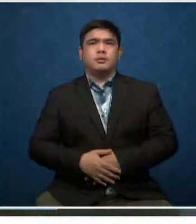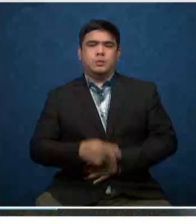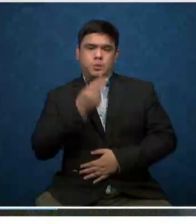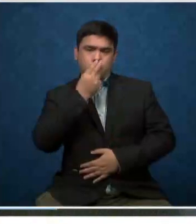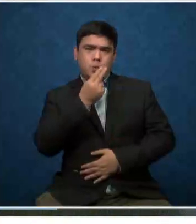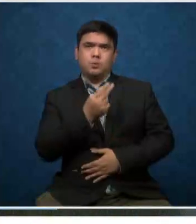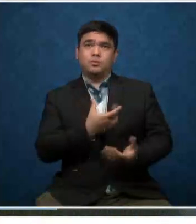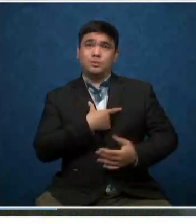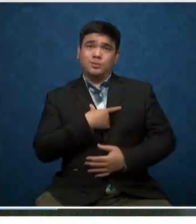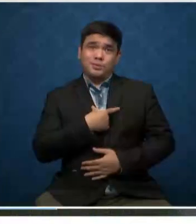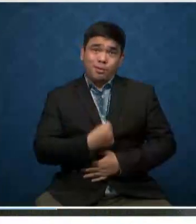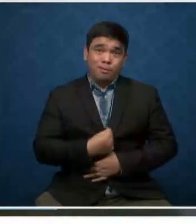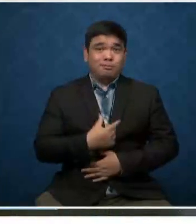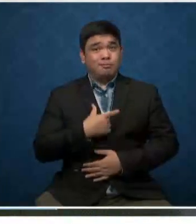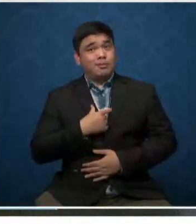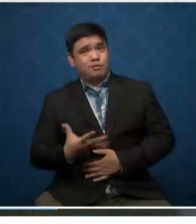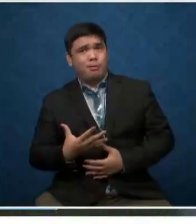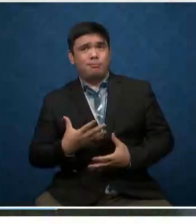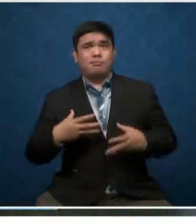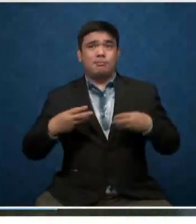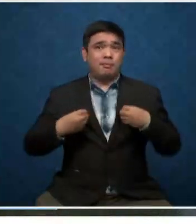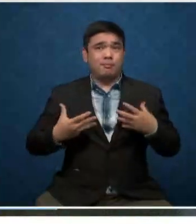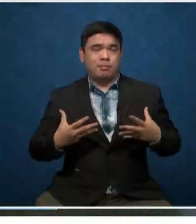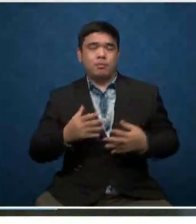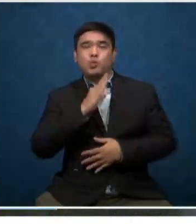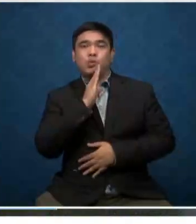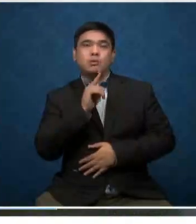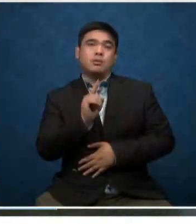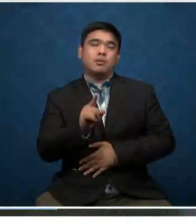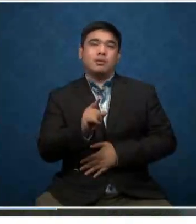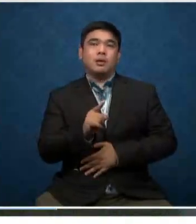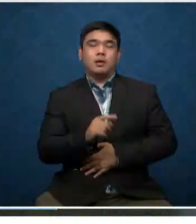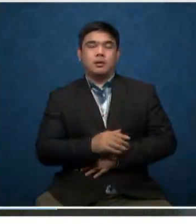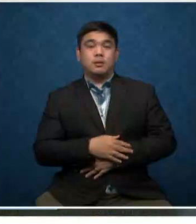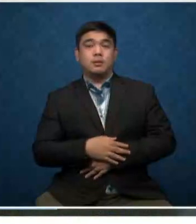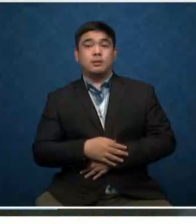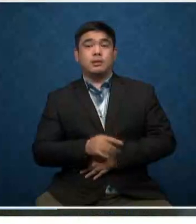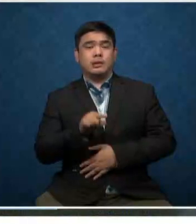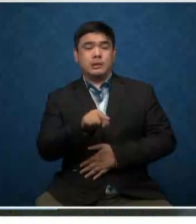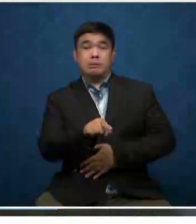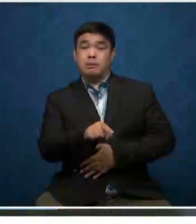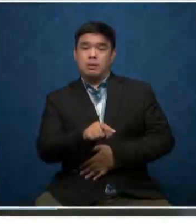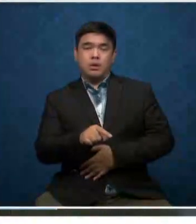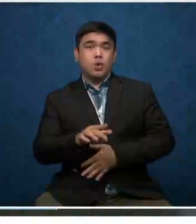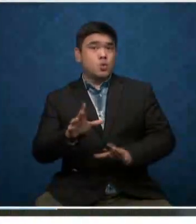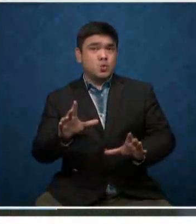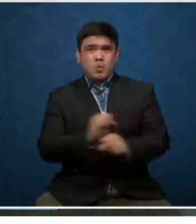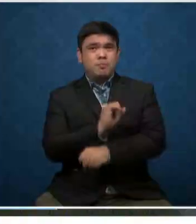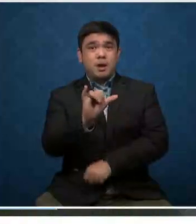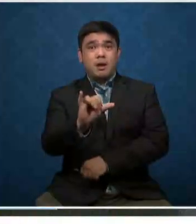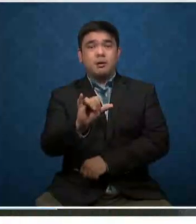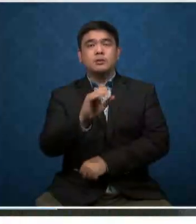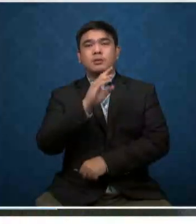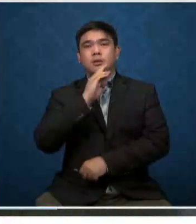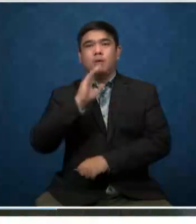หรือไม่เห็นชอบกับญาตินั้นแต่ว่าก็ไม่ได้เป็นการตัดสินว่าผลสุดท้ายเนี่ยจะเกิด